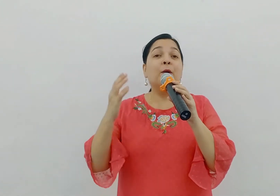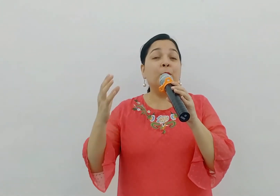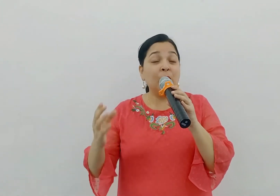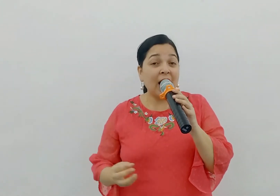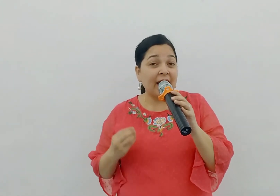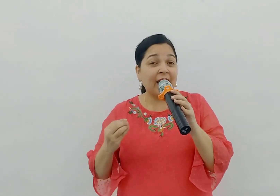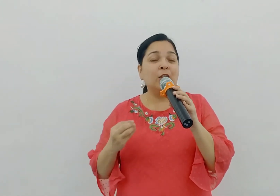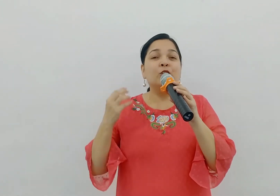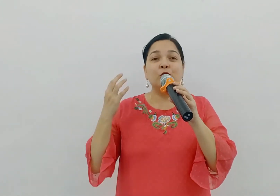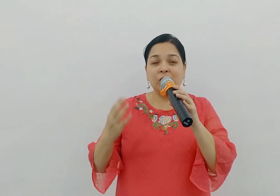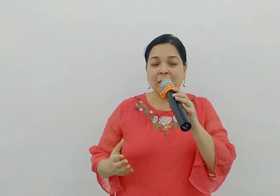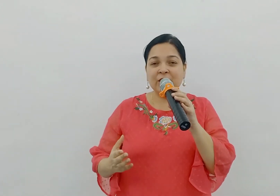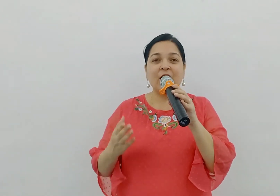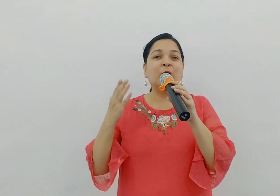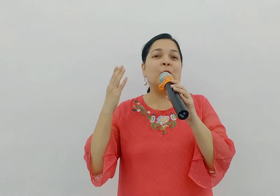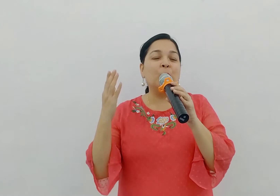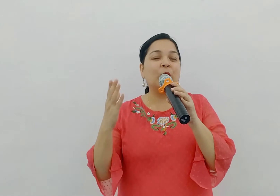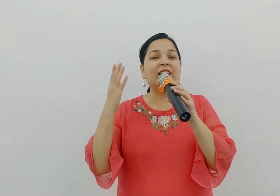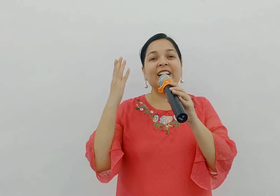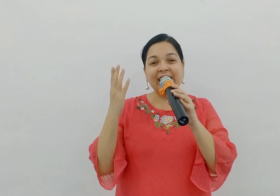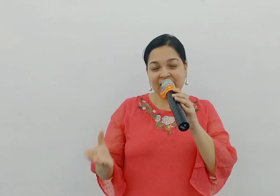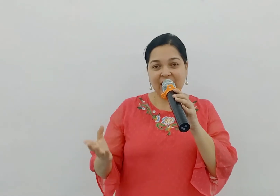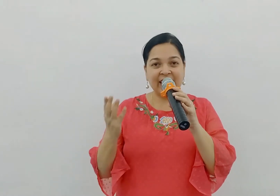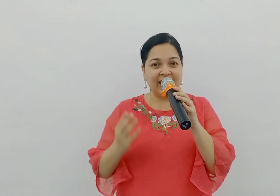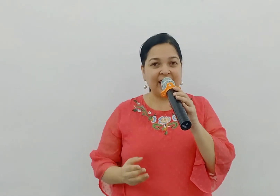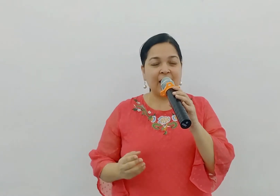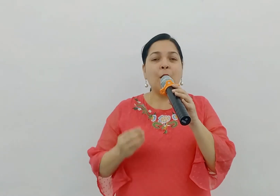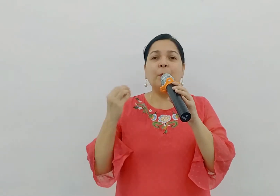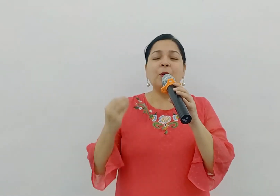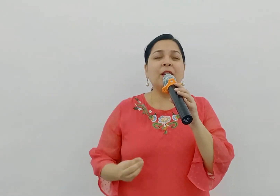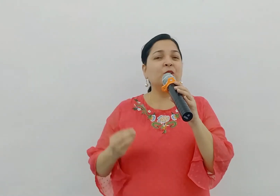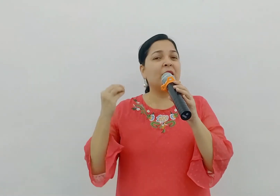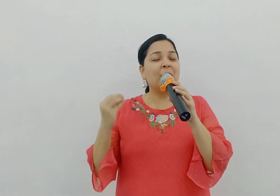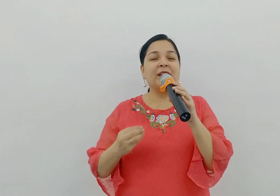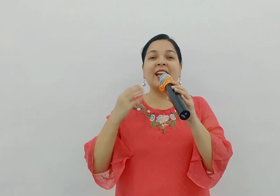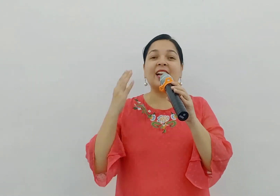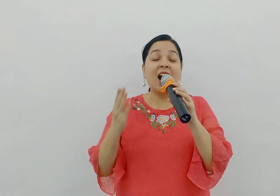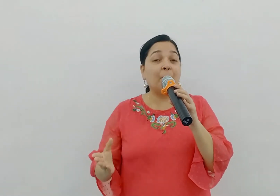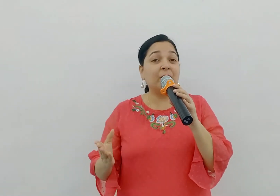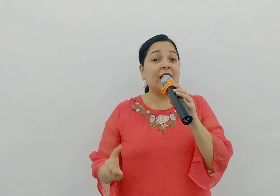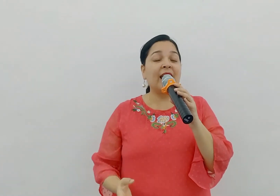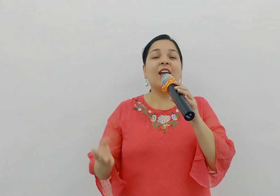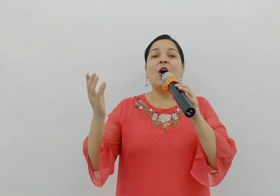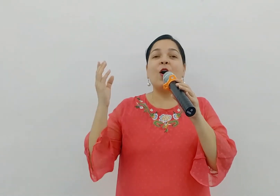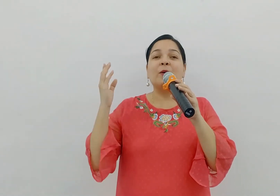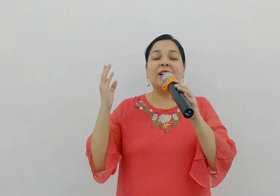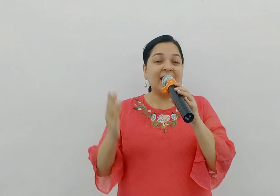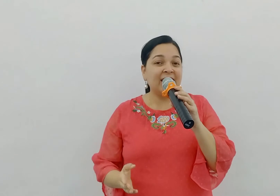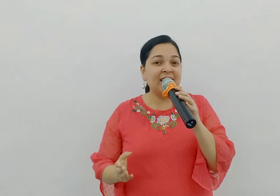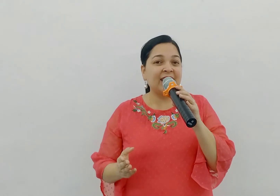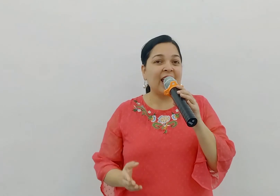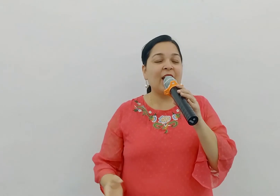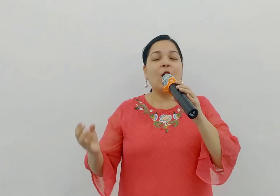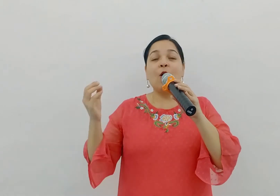है, बुलाया है सुसमाचार को लोगों तक ले जाने के लिए। परमेश्वर ने हमें ये काम दिया है और हम